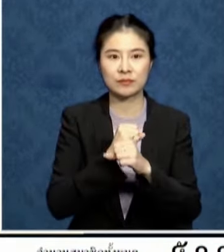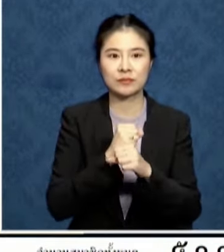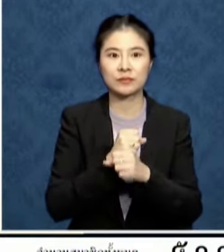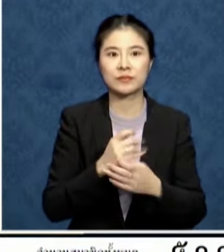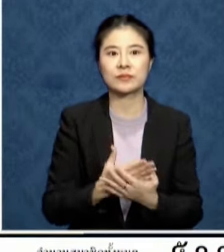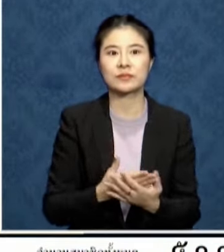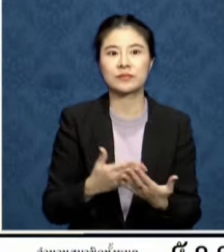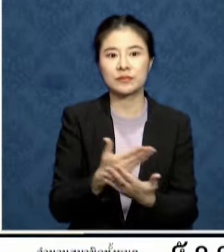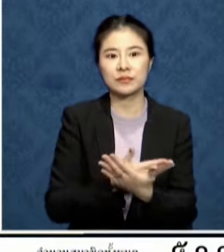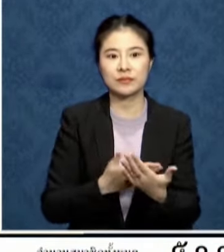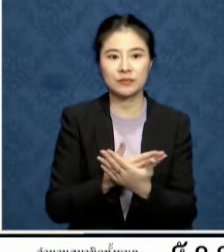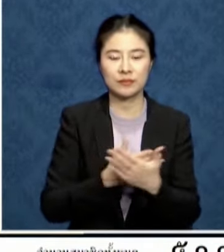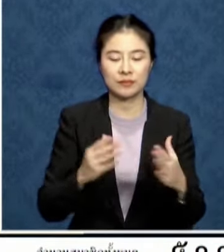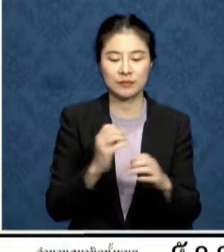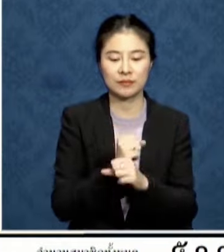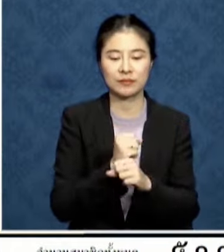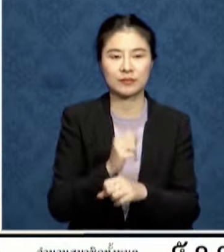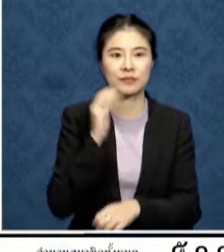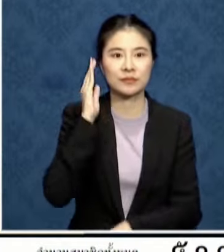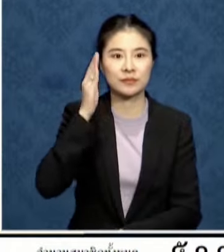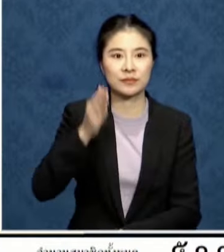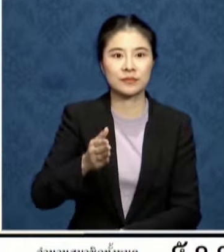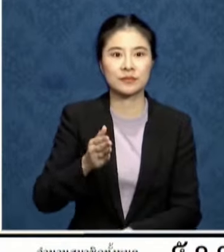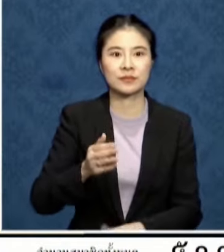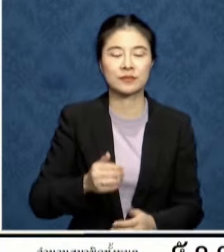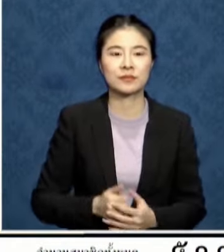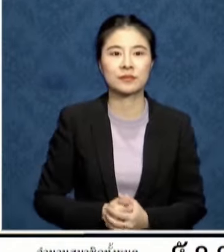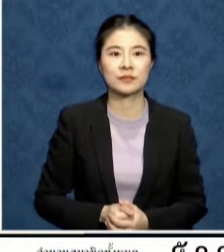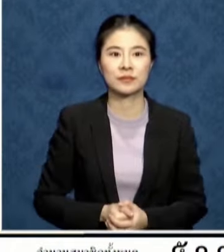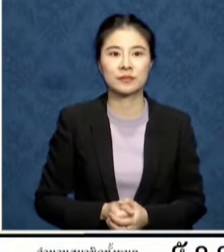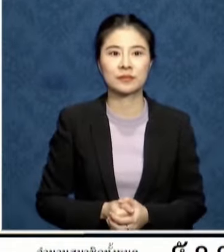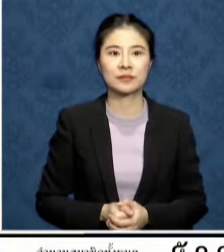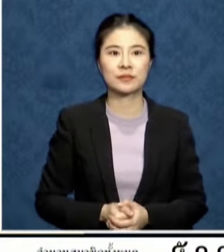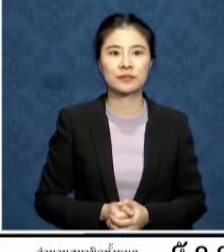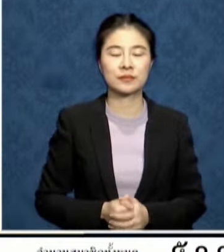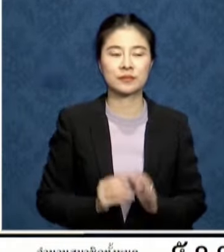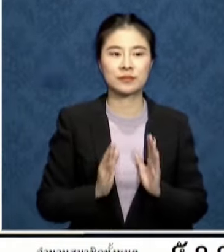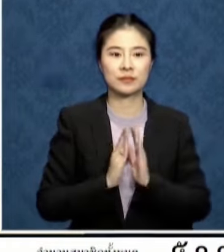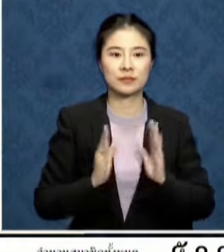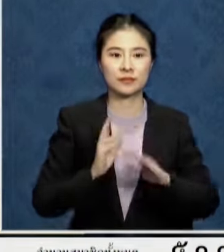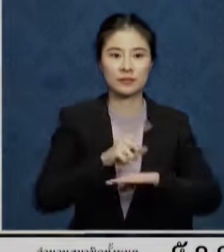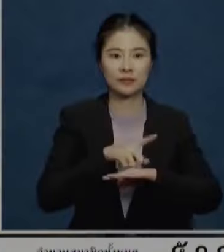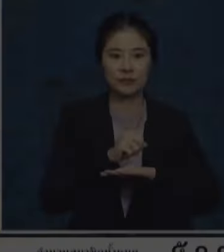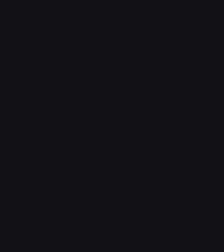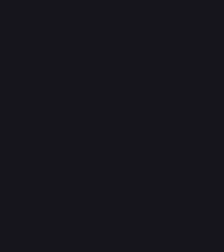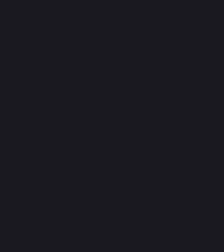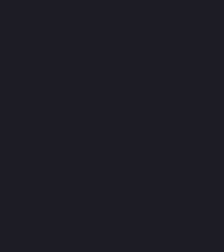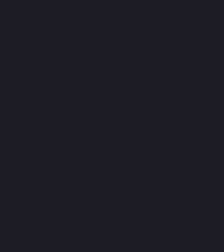ข้อสรุปในเชิงรายละเอียดที่เป็นที่ยอมรับของทุกฝ่ายขอบคุณมากครับท่านประธาน